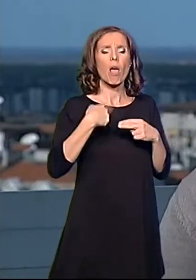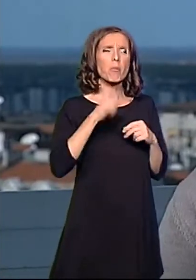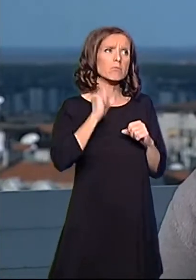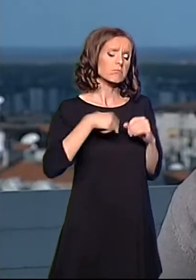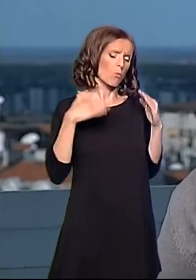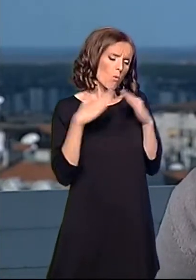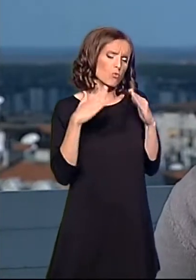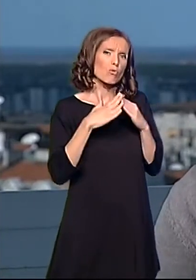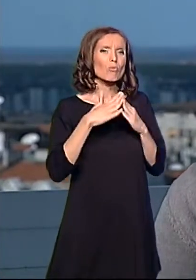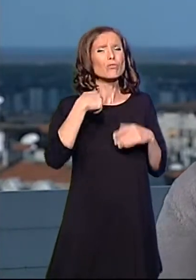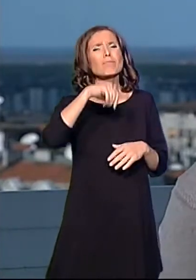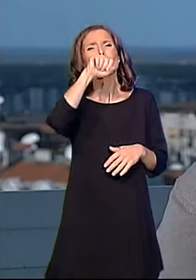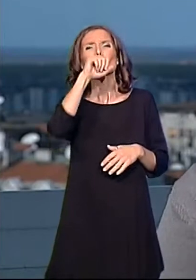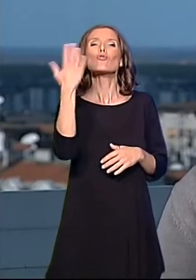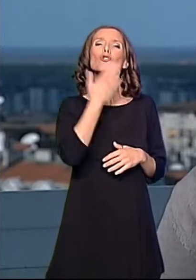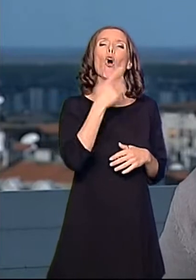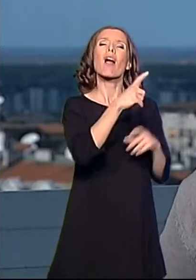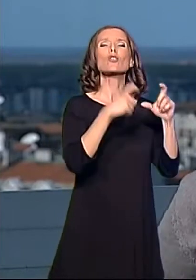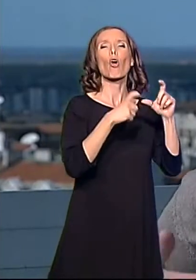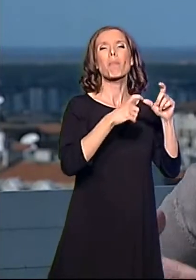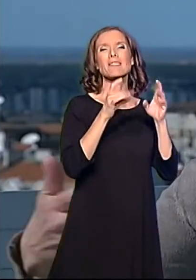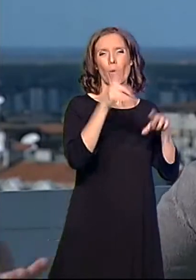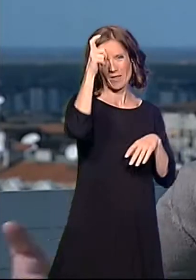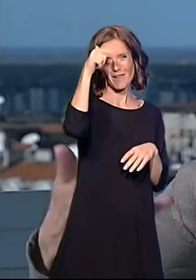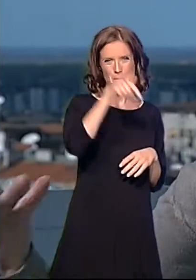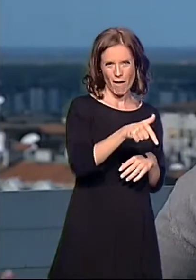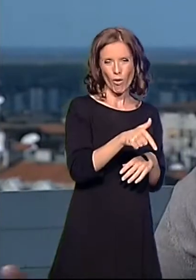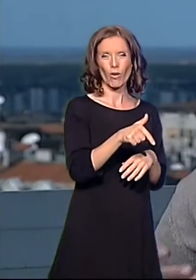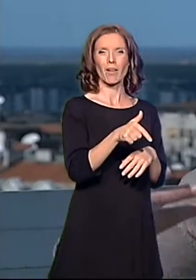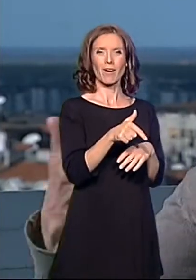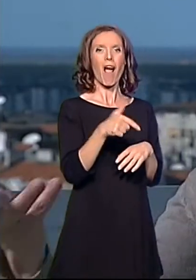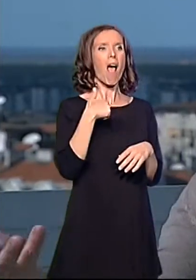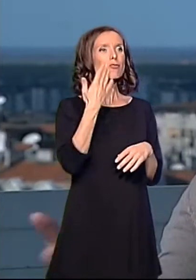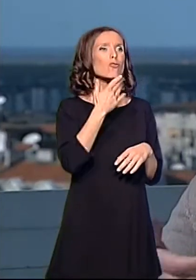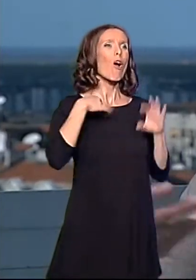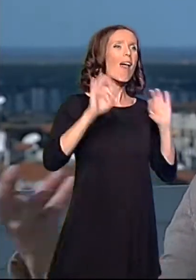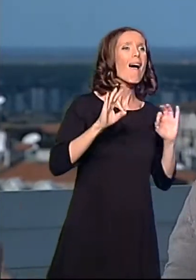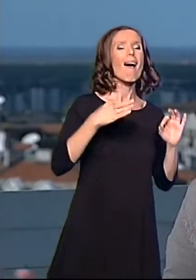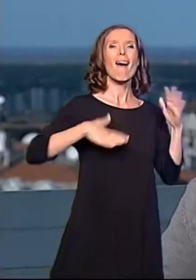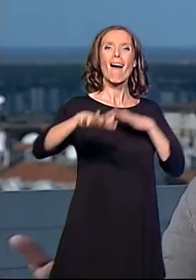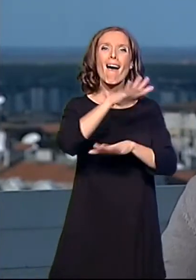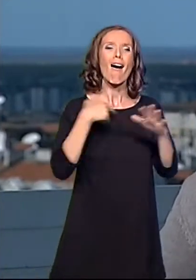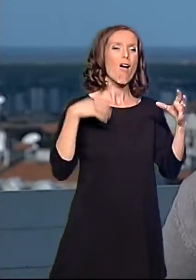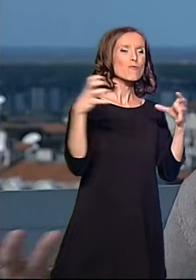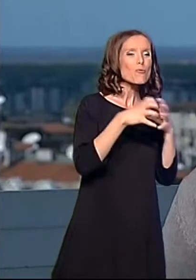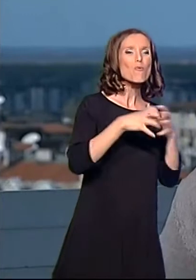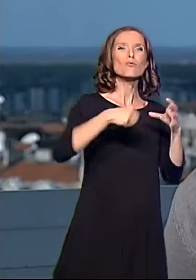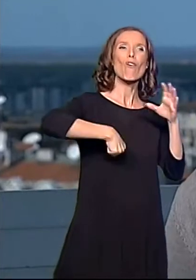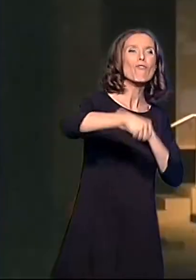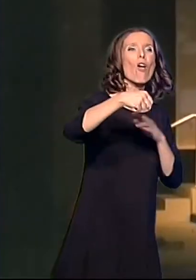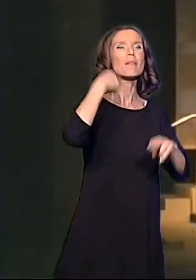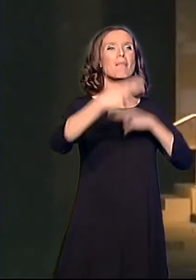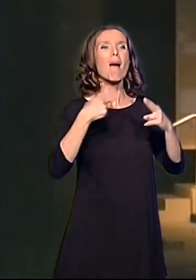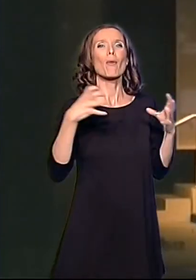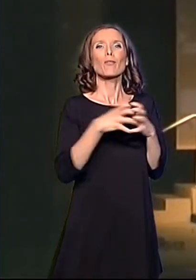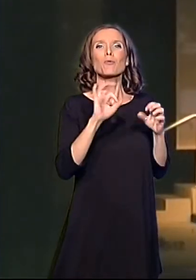volim kad sam u školi, u Sokobanjskoj ulici, jer onda mogu da izlazim, izvode ih i mogu da se